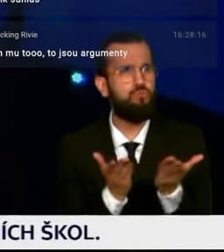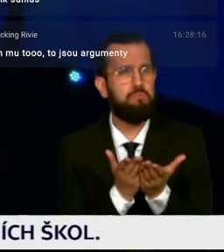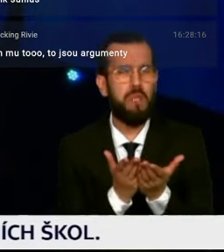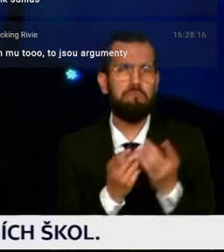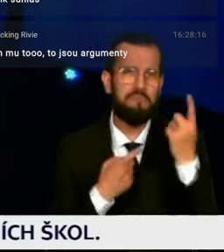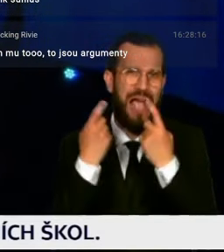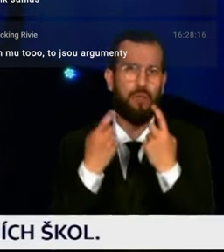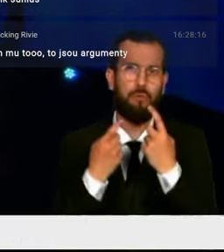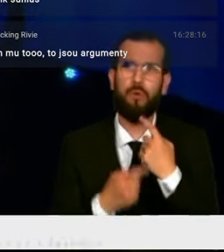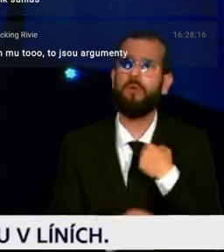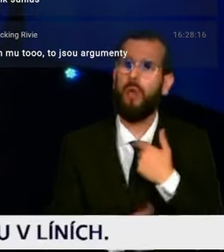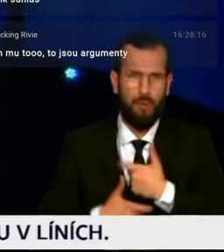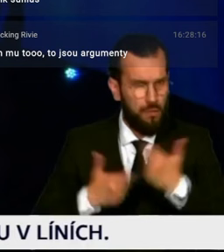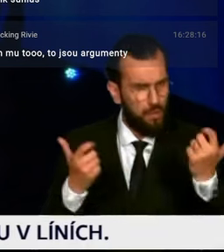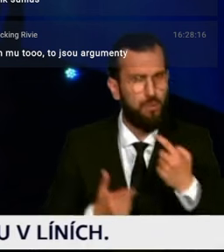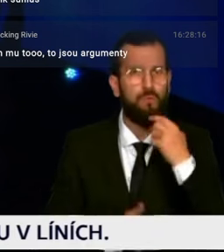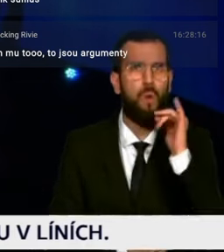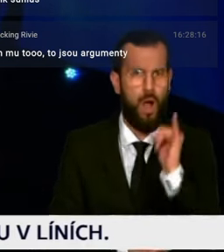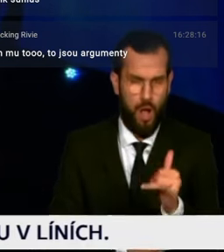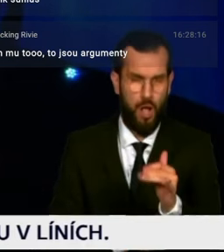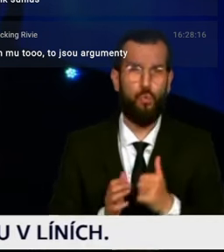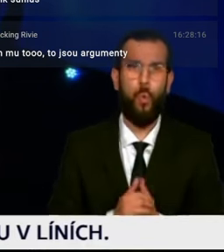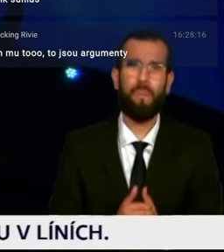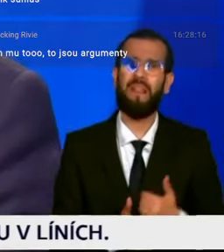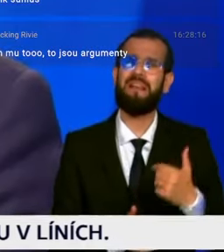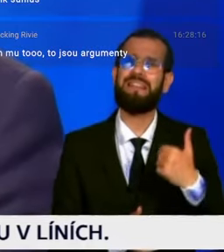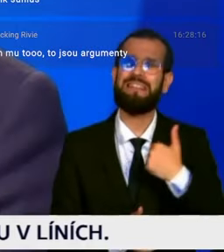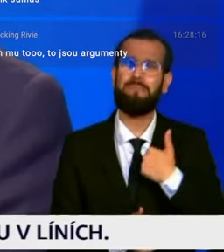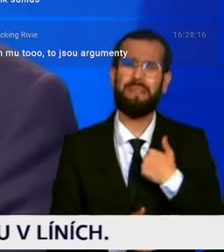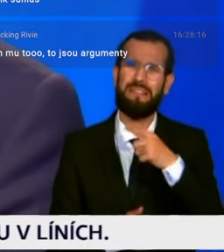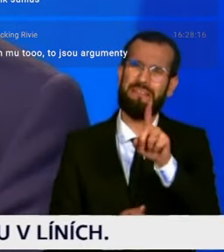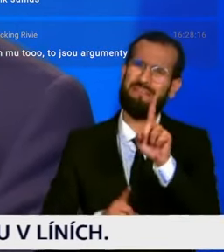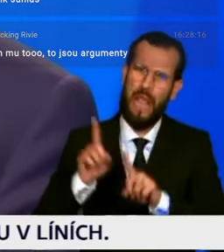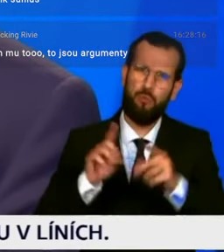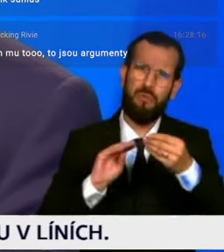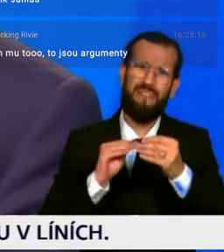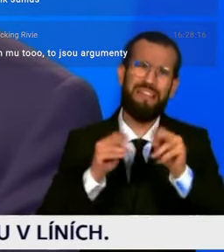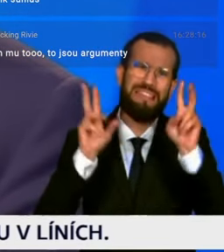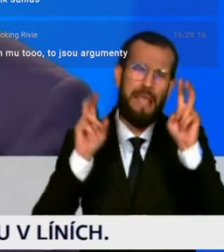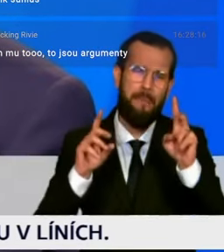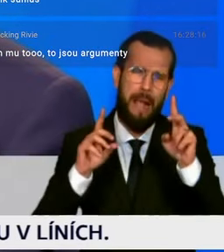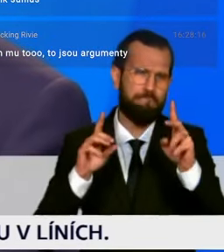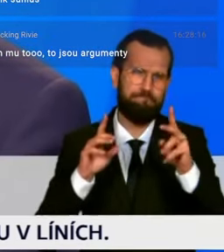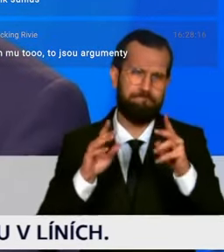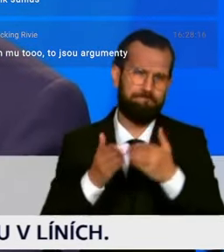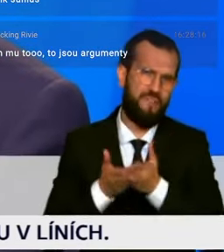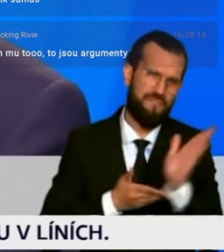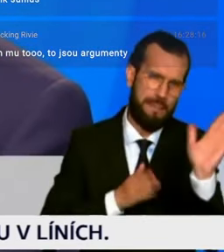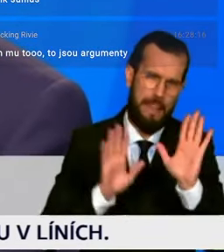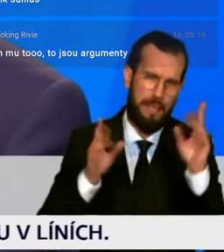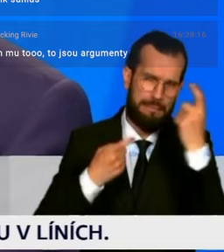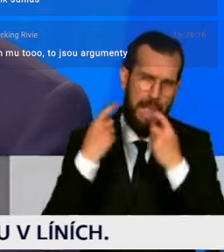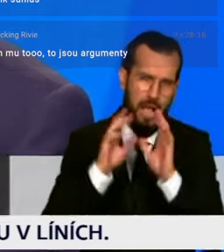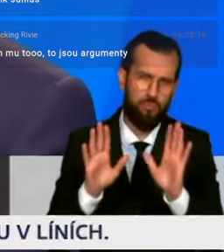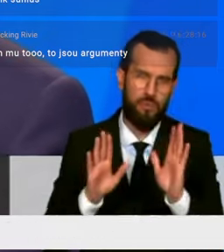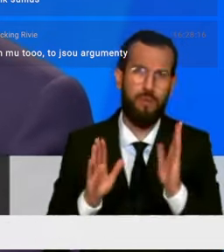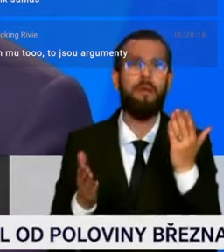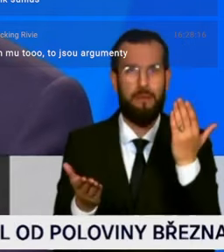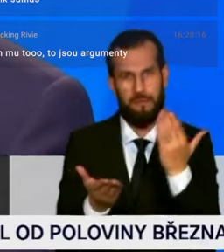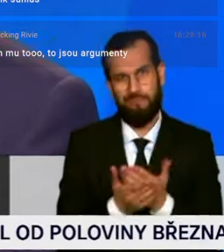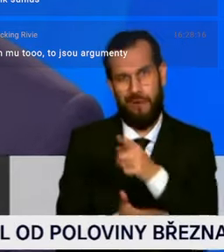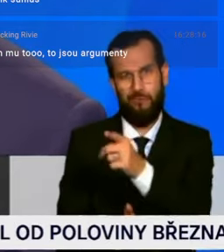konkrétne pomenovať som ich aj veľmi jasne definoval my sa v mnohom nestretneme so Štefanom harabinom v jednotných názoroch Veď preto on bol aj